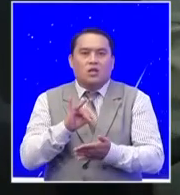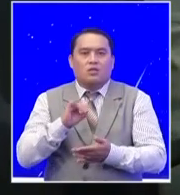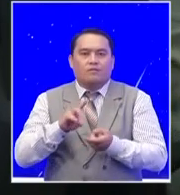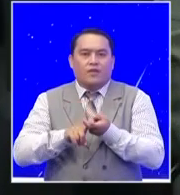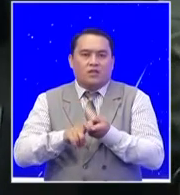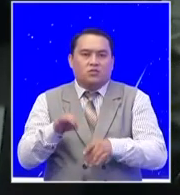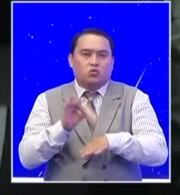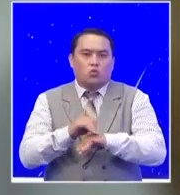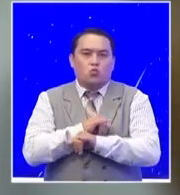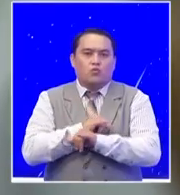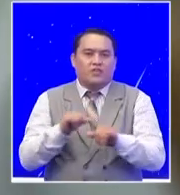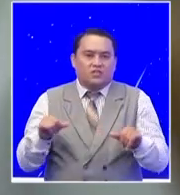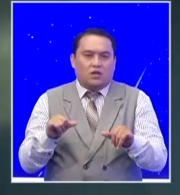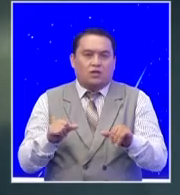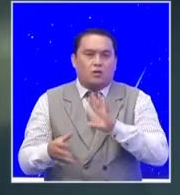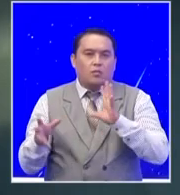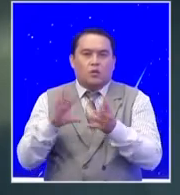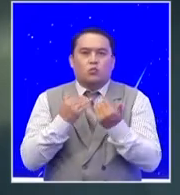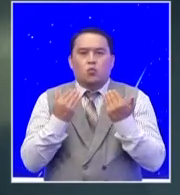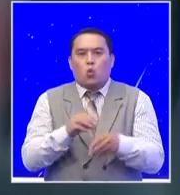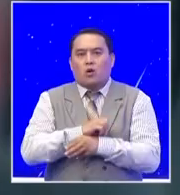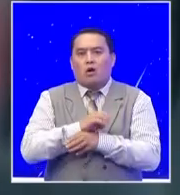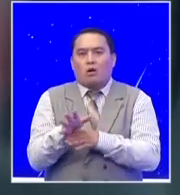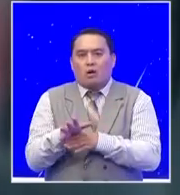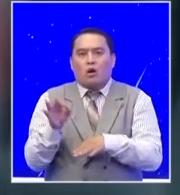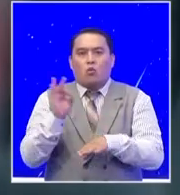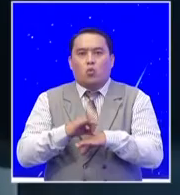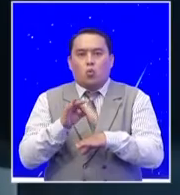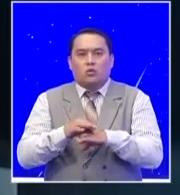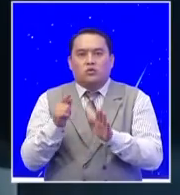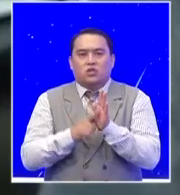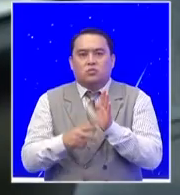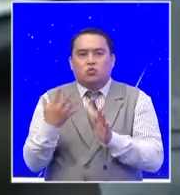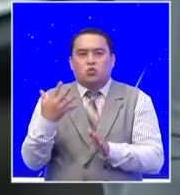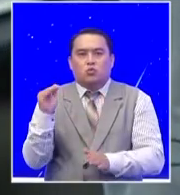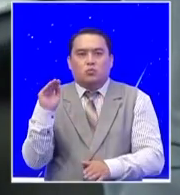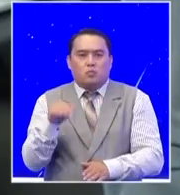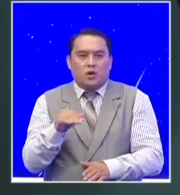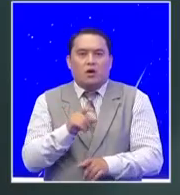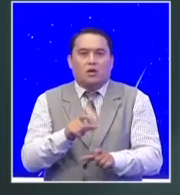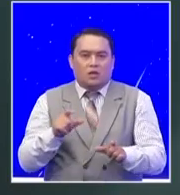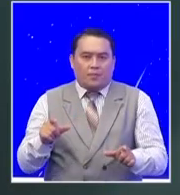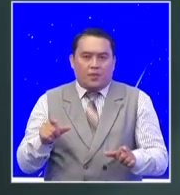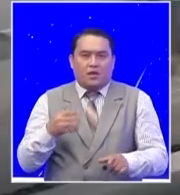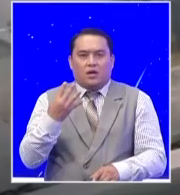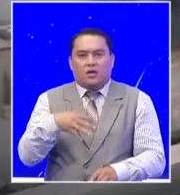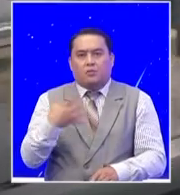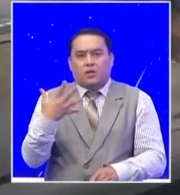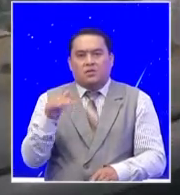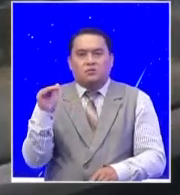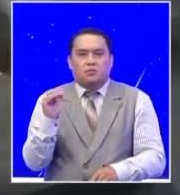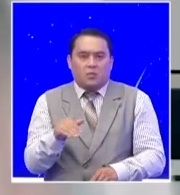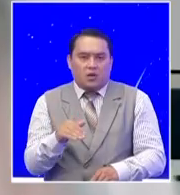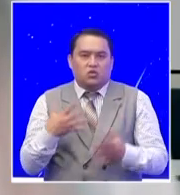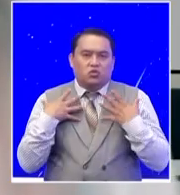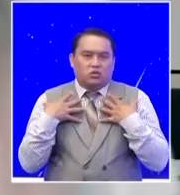инфекция жұқтыру қарқыны жоғары. Жалпы бүгінгі күнге коронавирусқа шалдыққандар саны 74 мыңға жуық. Оның 45 мыңдайы дертті